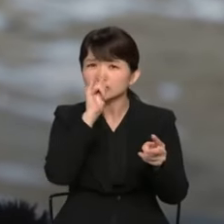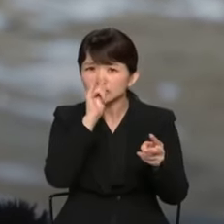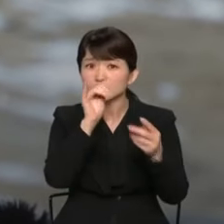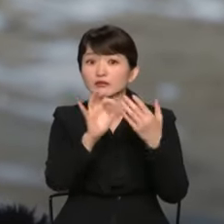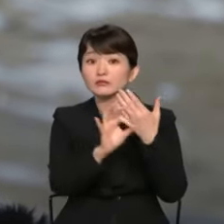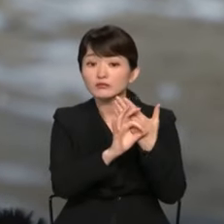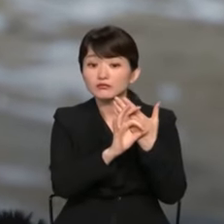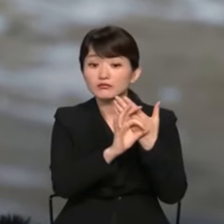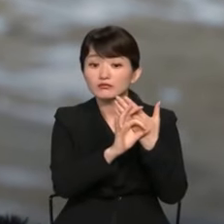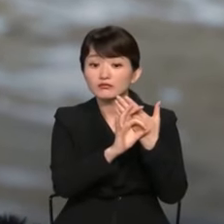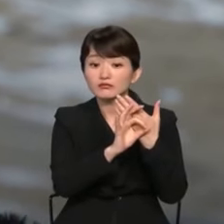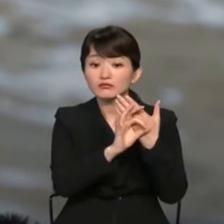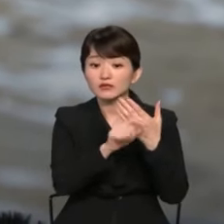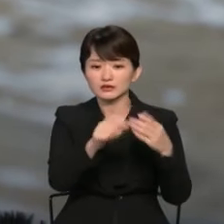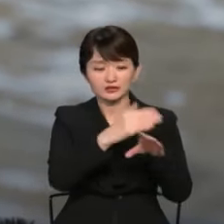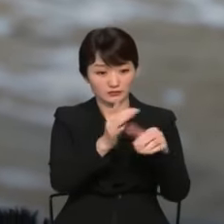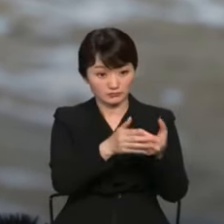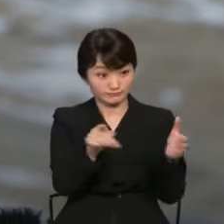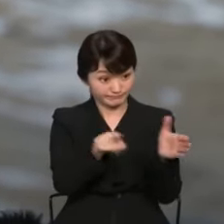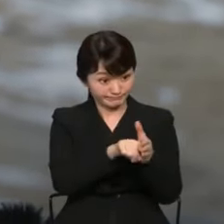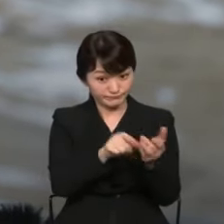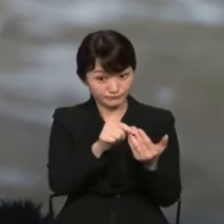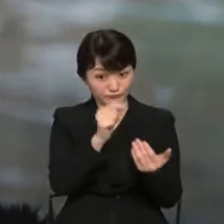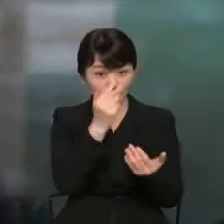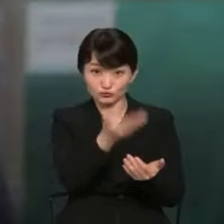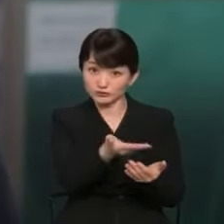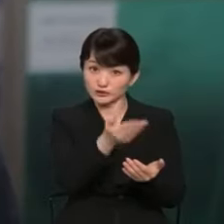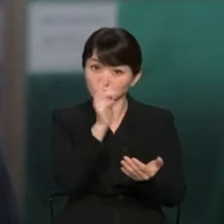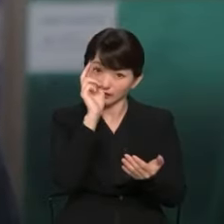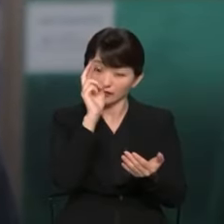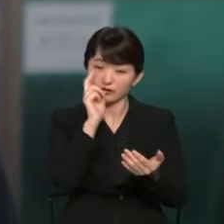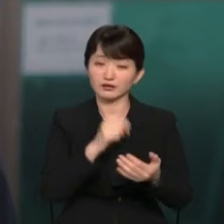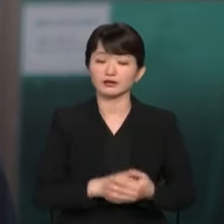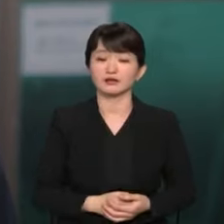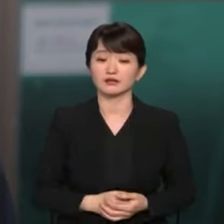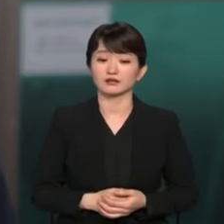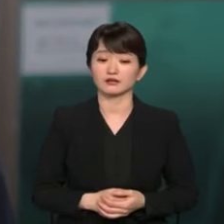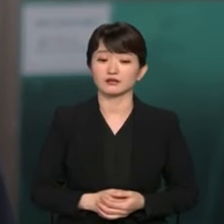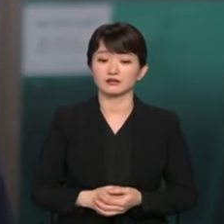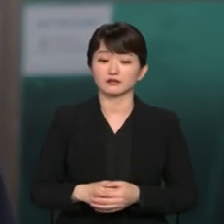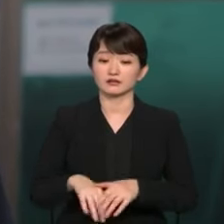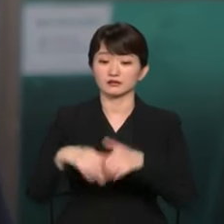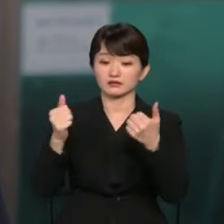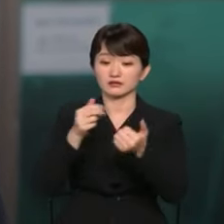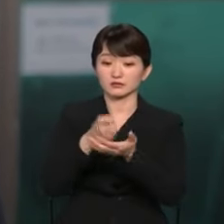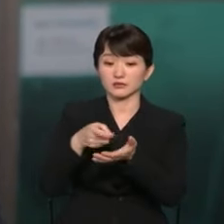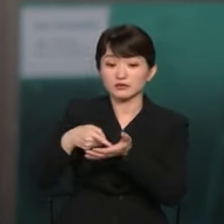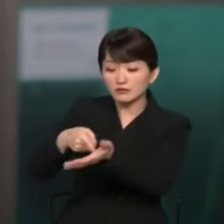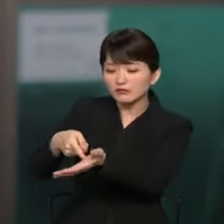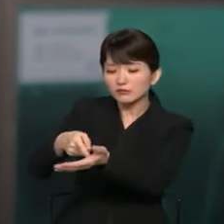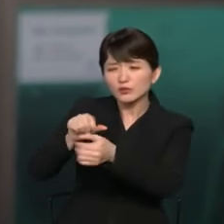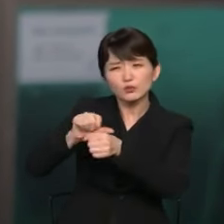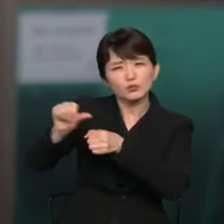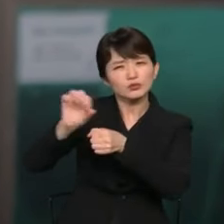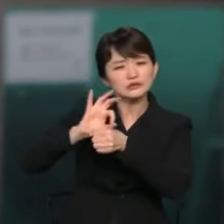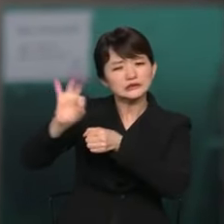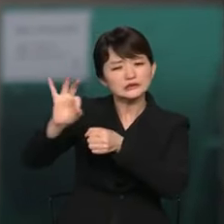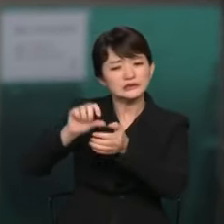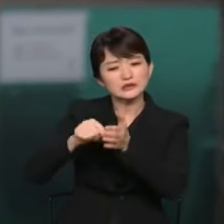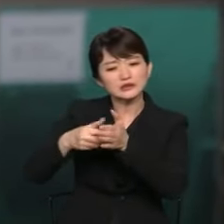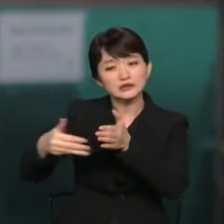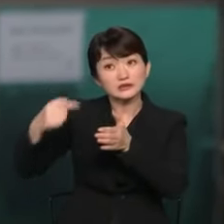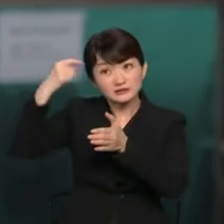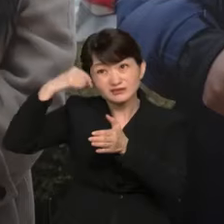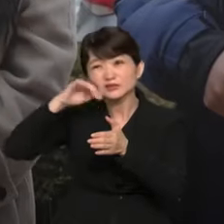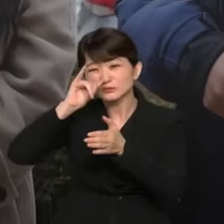있었다라고 하면은 그 당을 더 믿고 뽑아주지 않을까 다음에도. 국회 발의되고 난 뒤에 한 5년, 10년은 지나야지 체감이